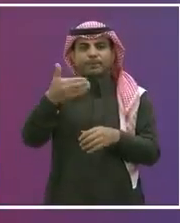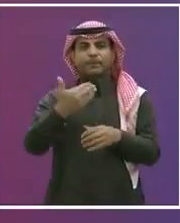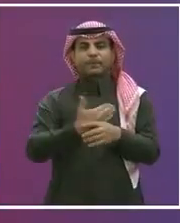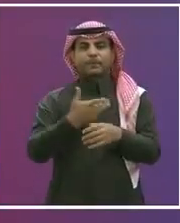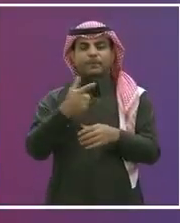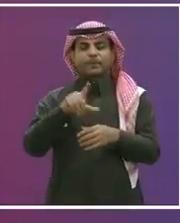هذه المواقع في